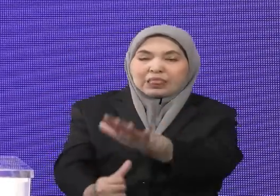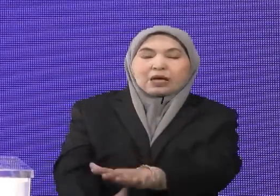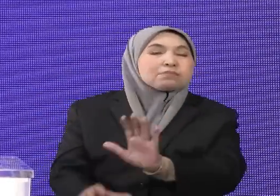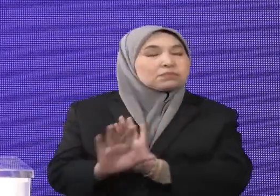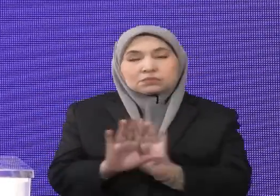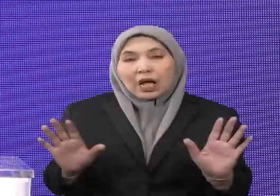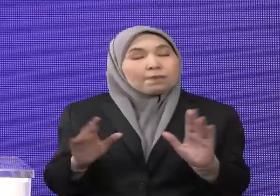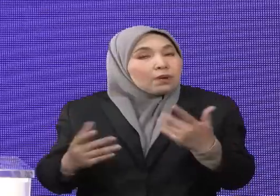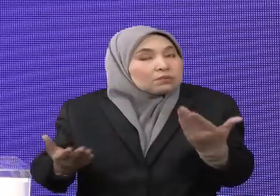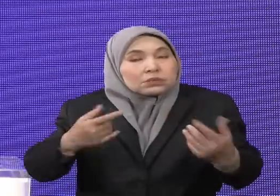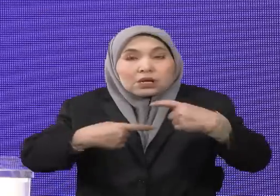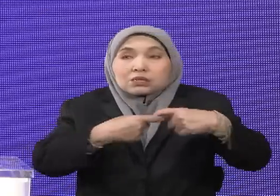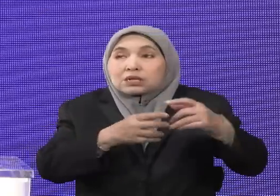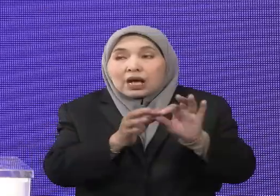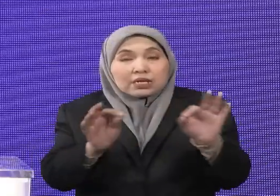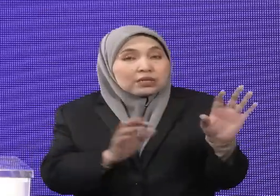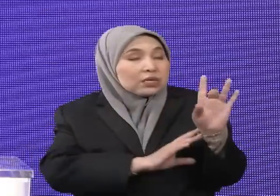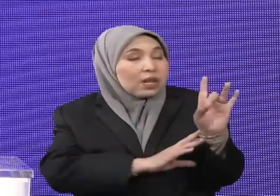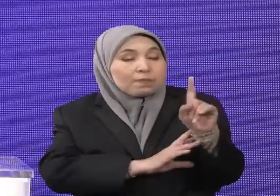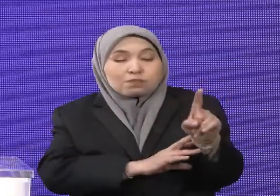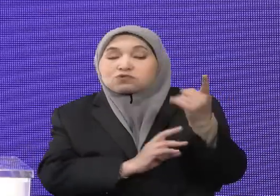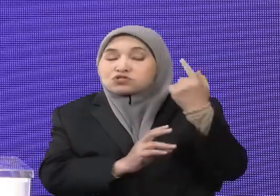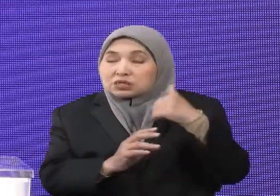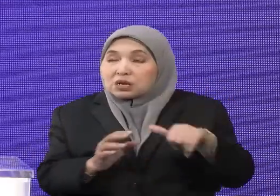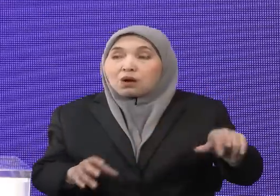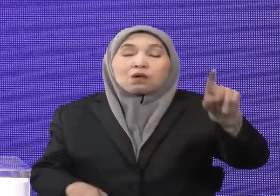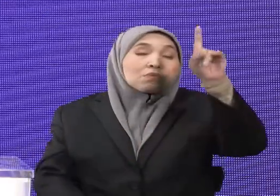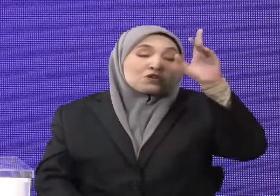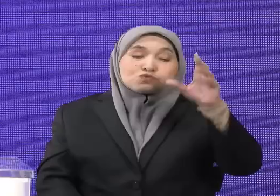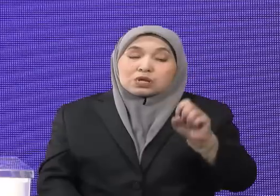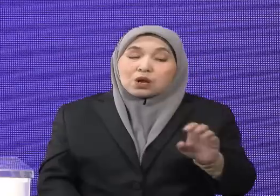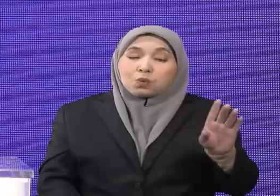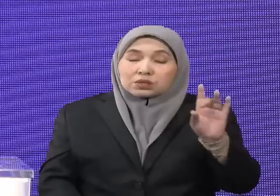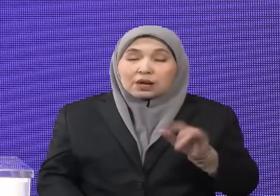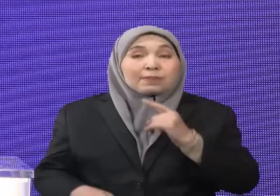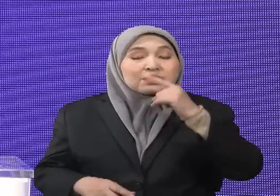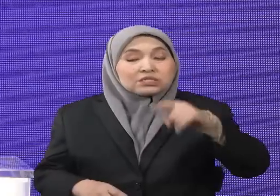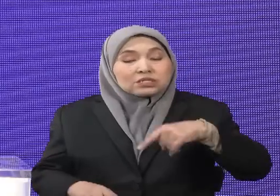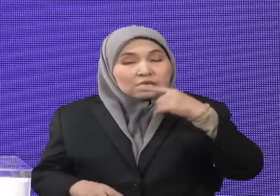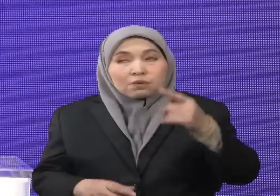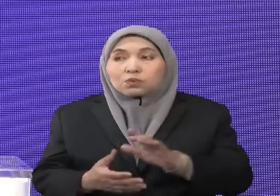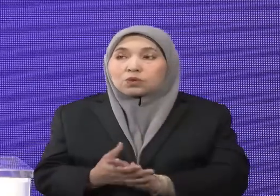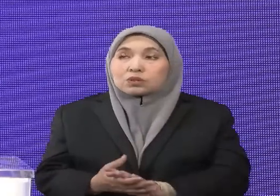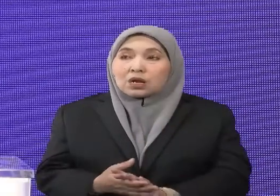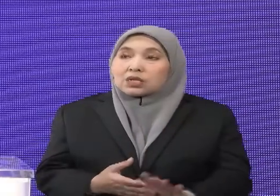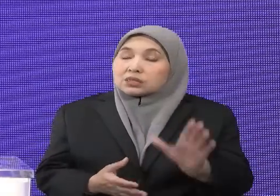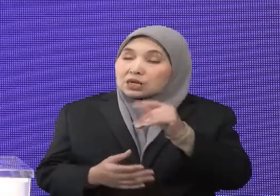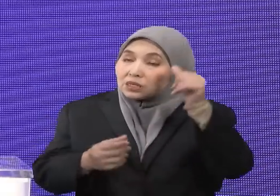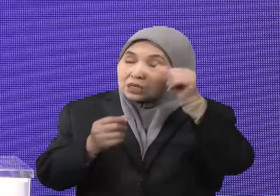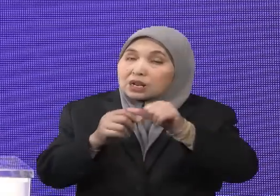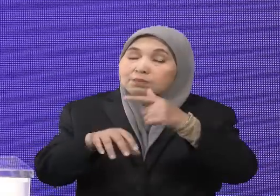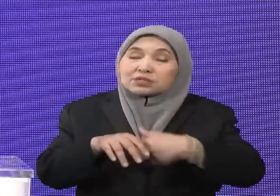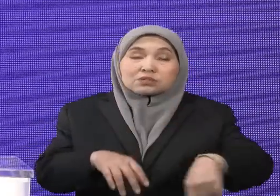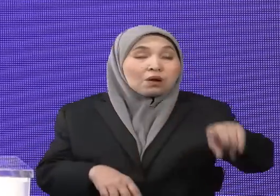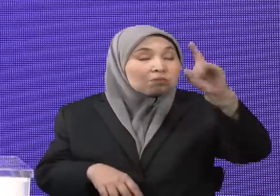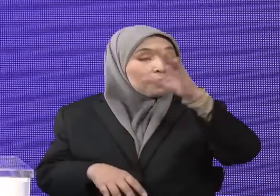sini Mungkin ia berkait juga dengan ayat yang ke 81 tadi Ustaz di mana Allah Subhanahu Wa Ta'ala menyebut ya dan ingatlah ketika Allah